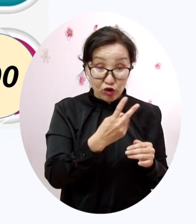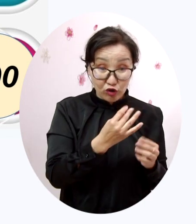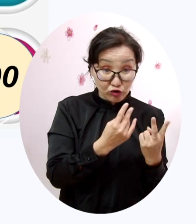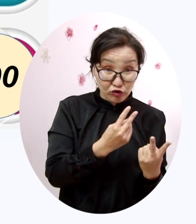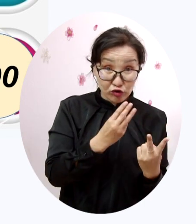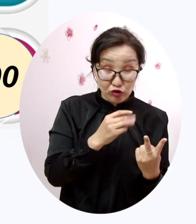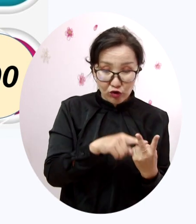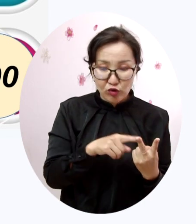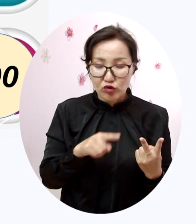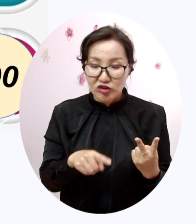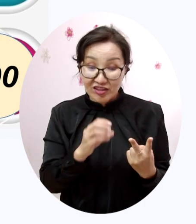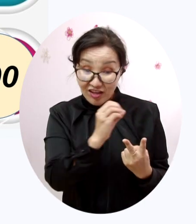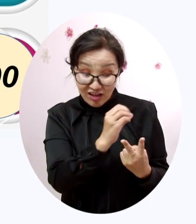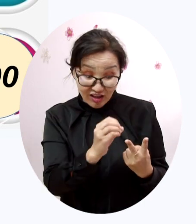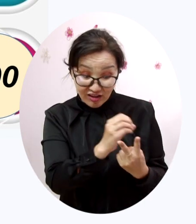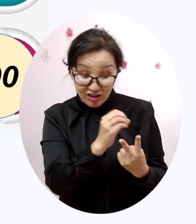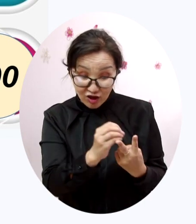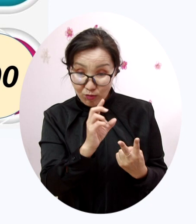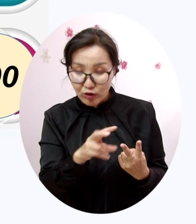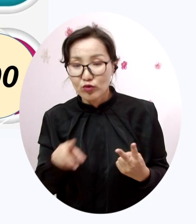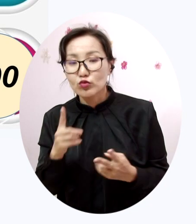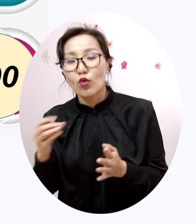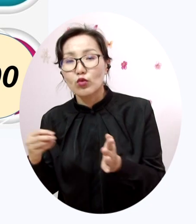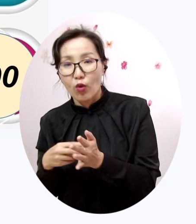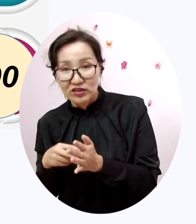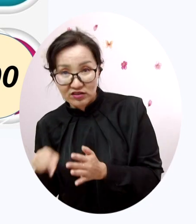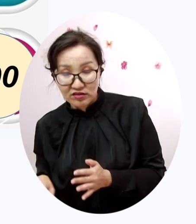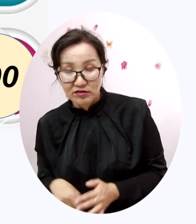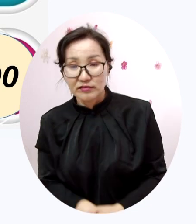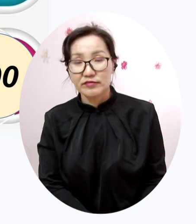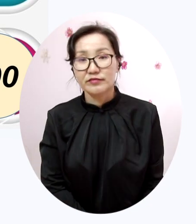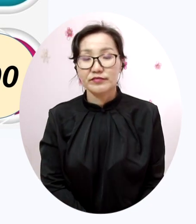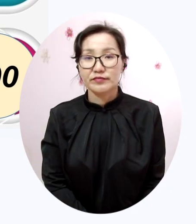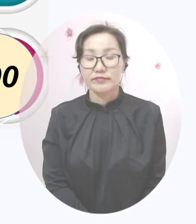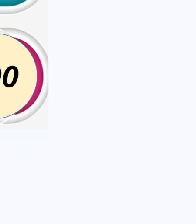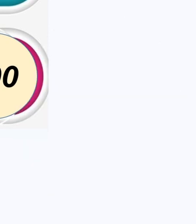тэгээр төгсөн тоо 100-д яах нь вэ? Хуваагдах нэ.